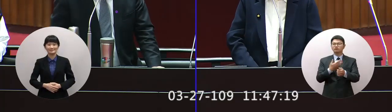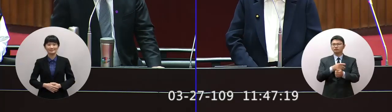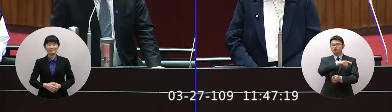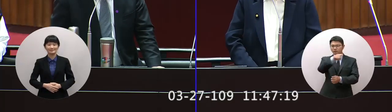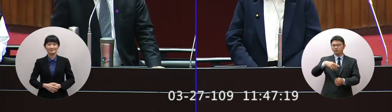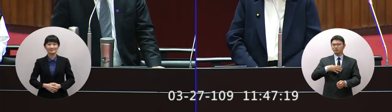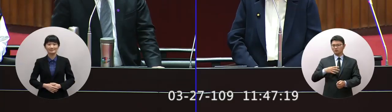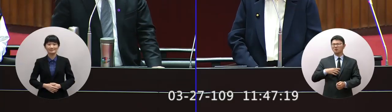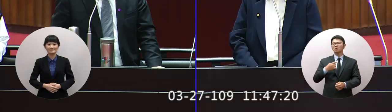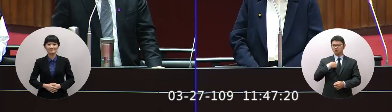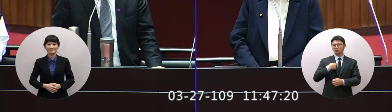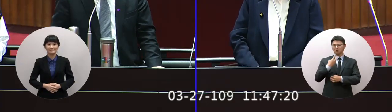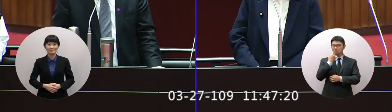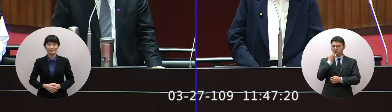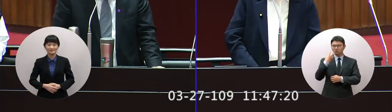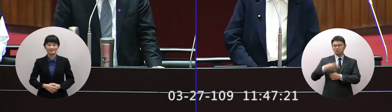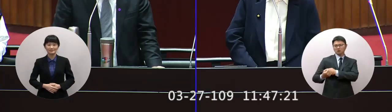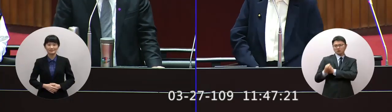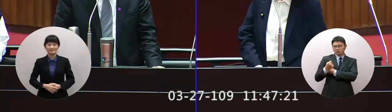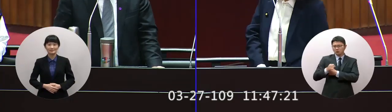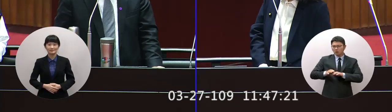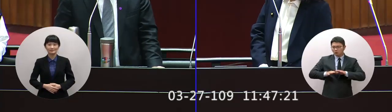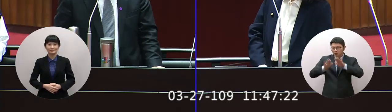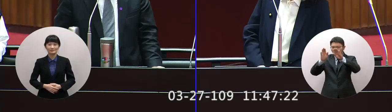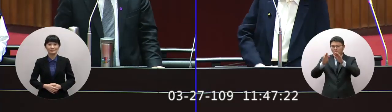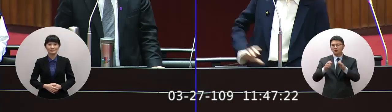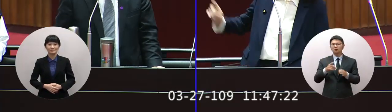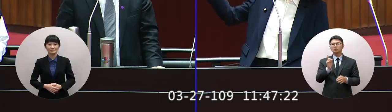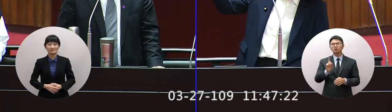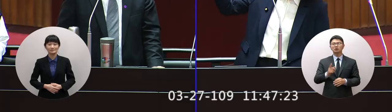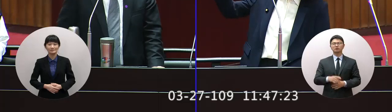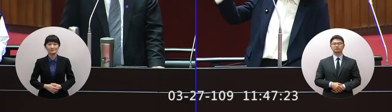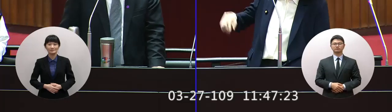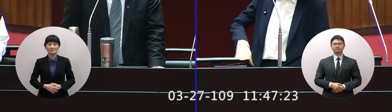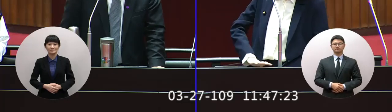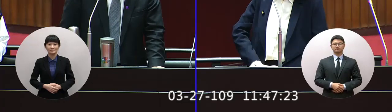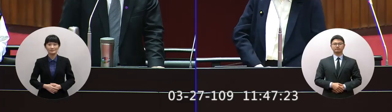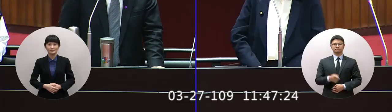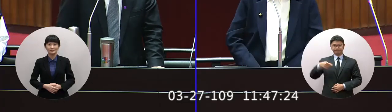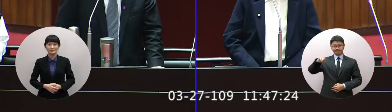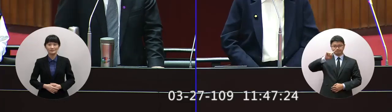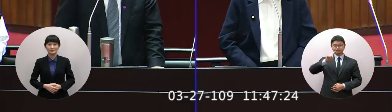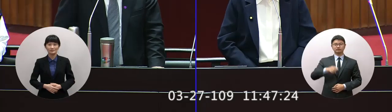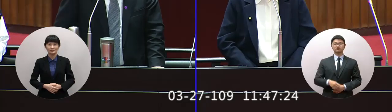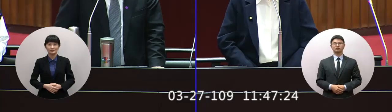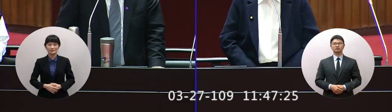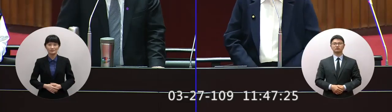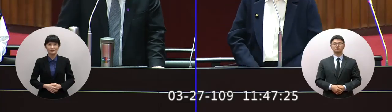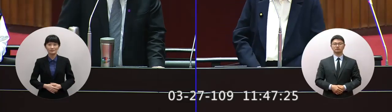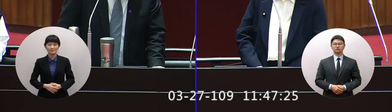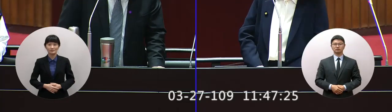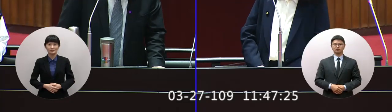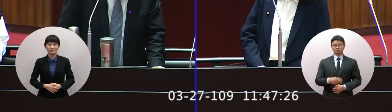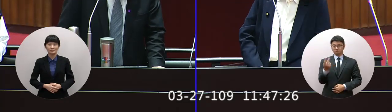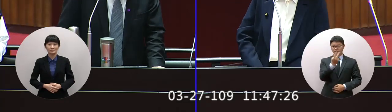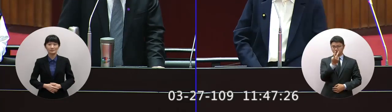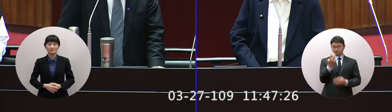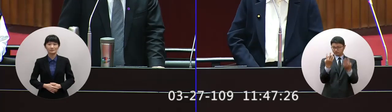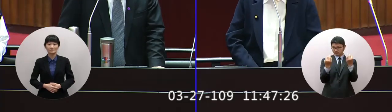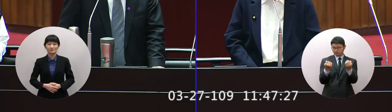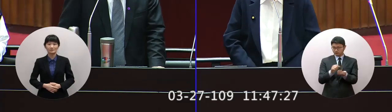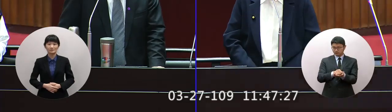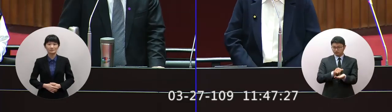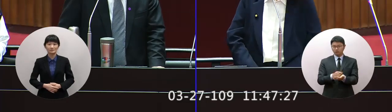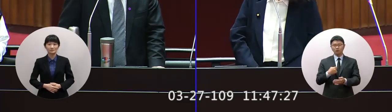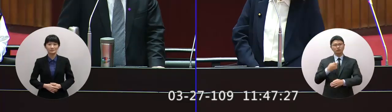我们的进步空间还有多大。那从这个数字来看呢，上一张我们其实有两个数字来看，政